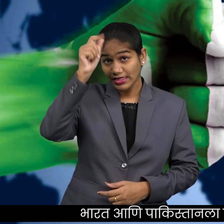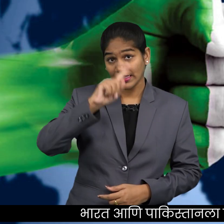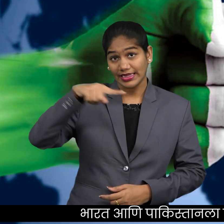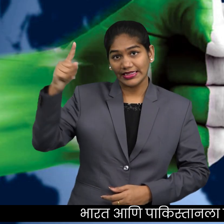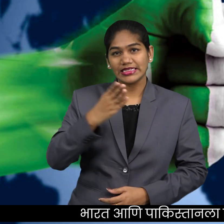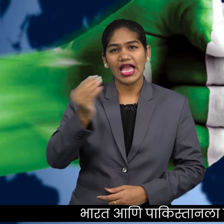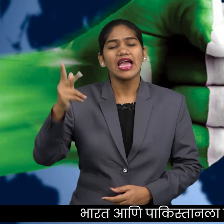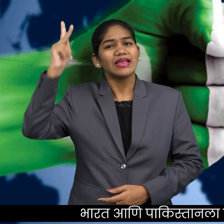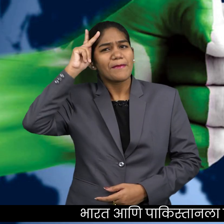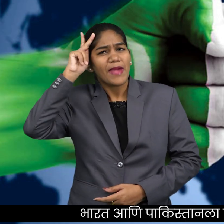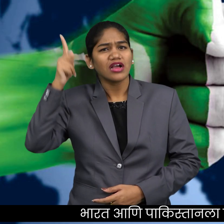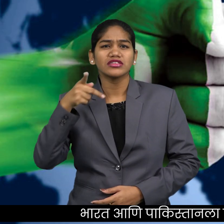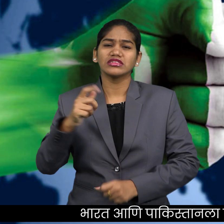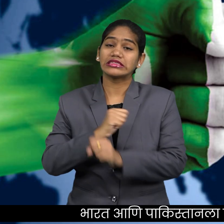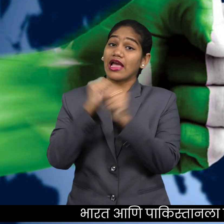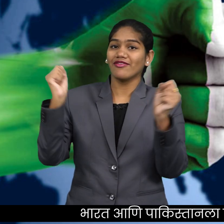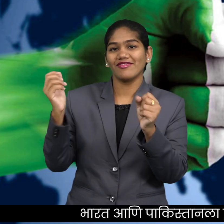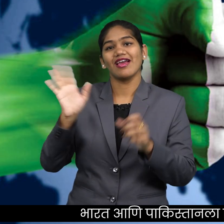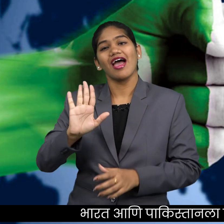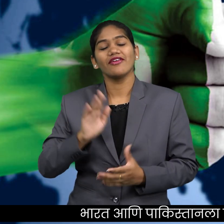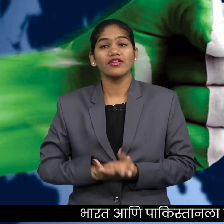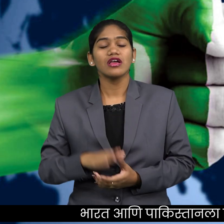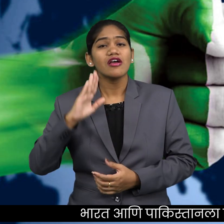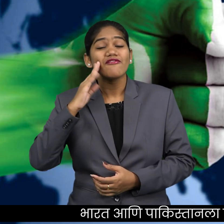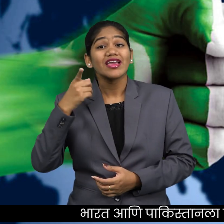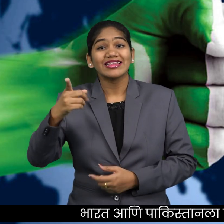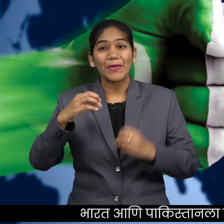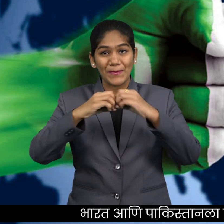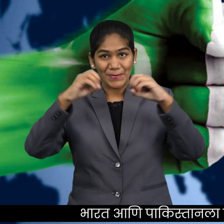भारत आणि पाकिस्तानला ब्रिटिश भारतापासून स्वातंत्र्य मिळाले.